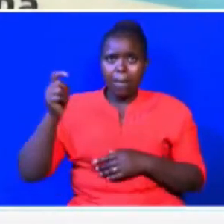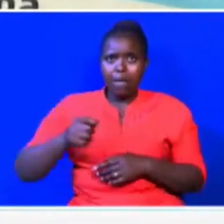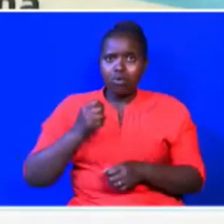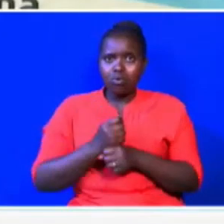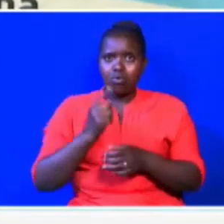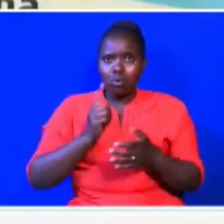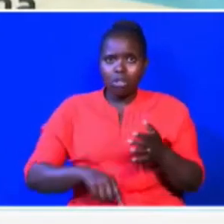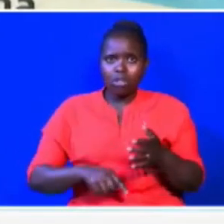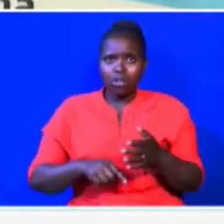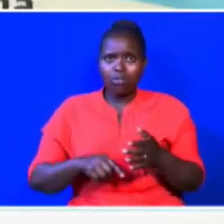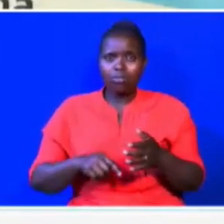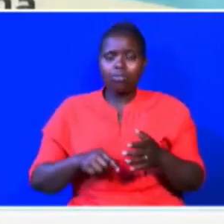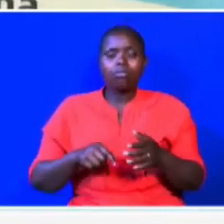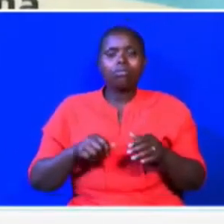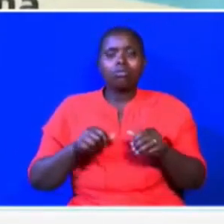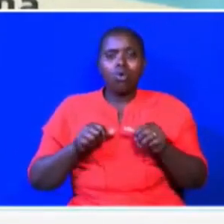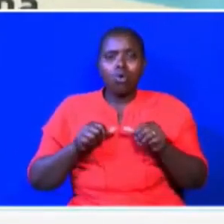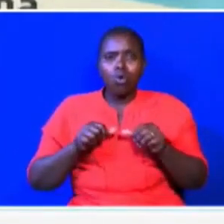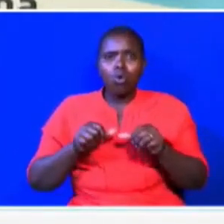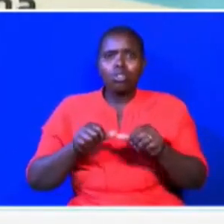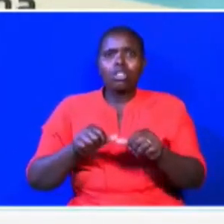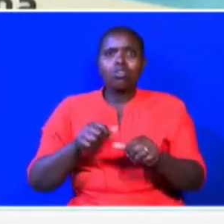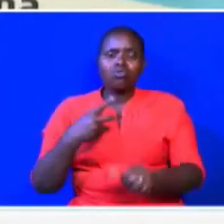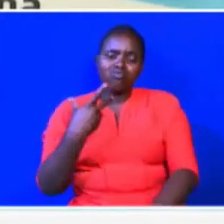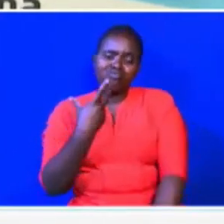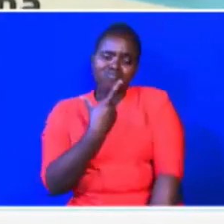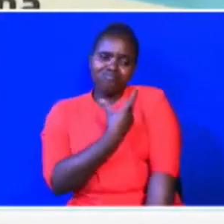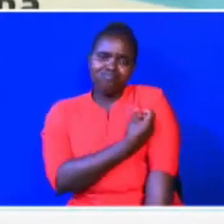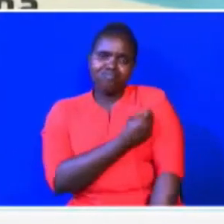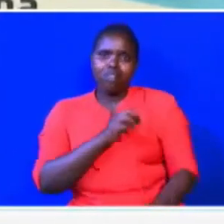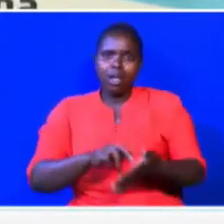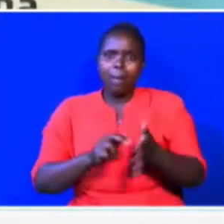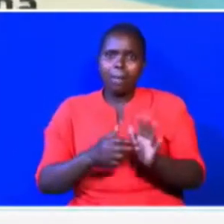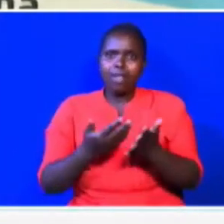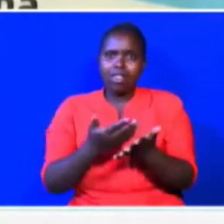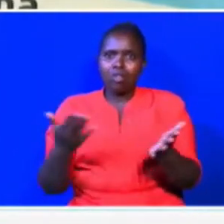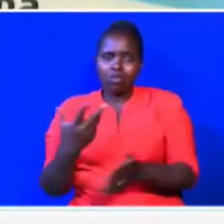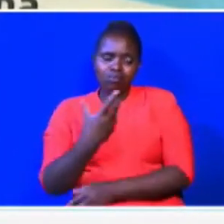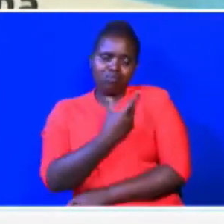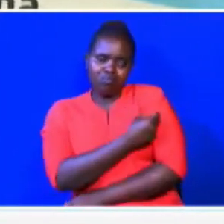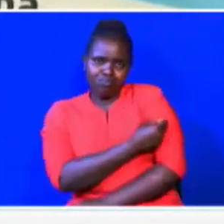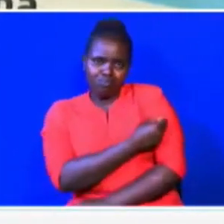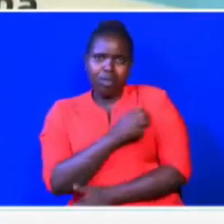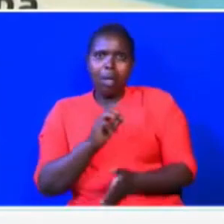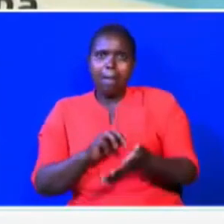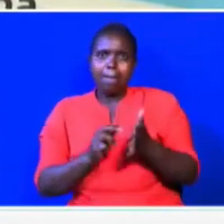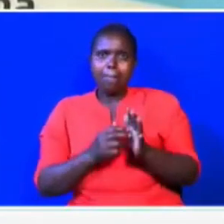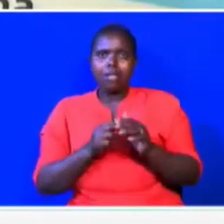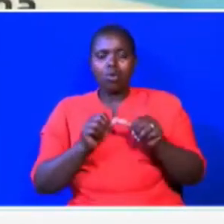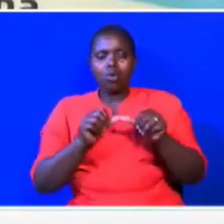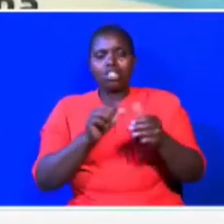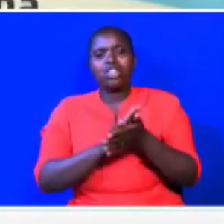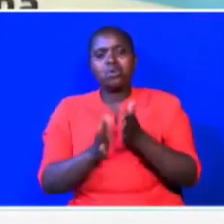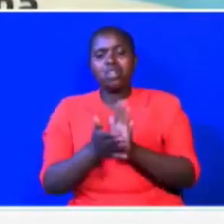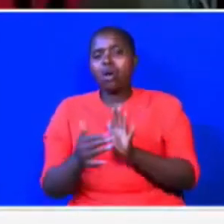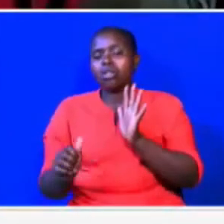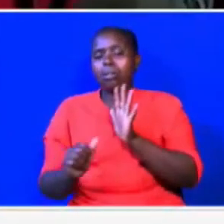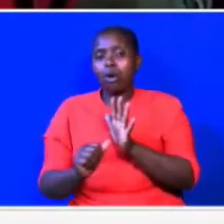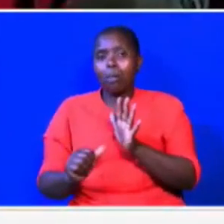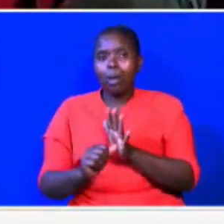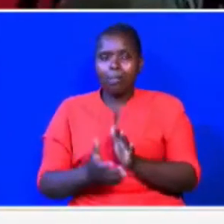pia tuendelee na kufanya chanjo. Kwa hivyo wale ambao wamechanjwa ndio wanaweza kuendelea bila shida